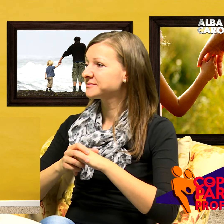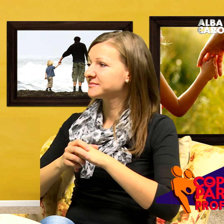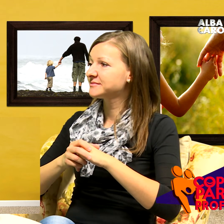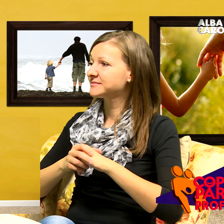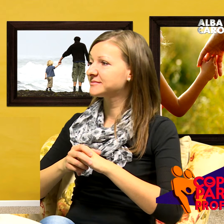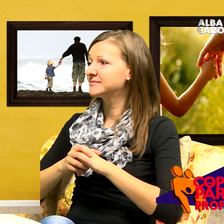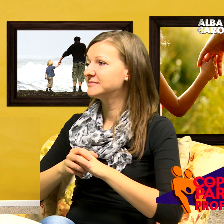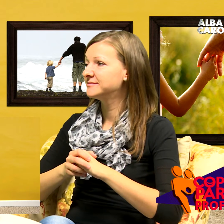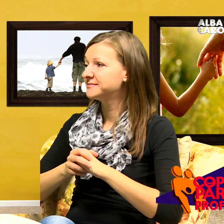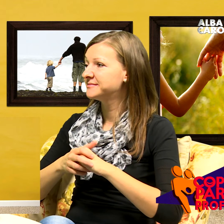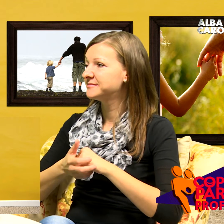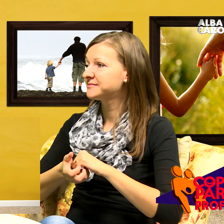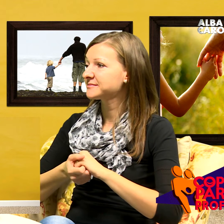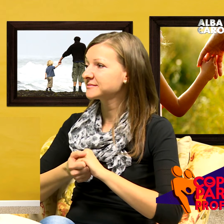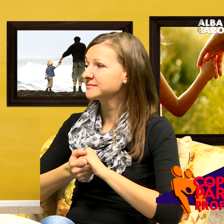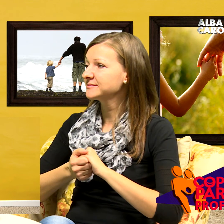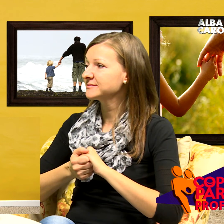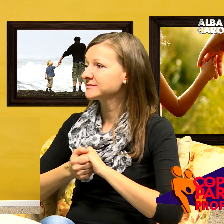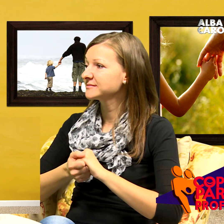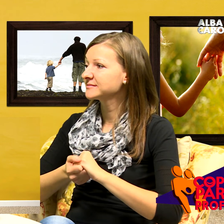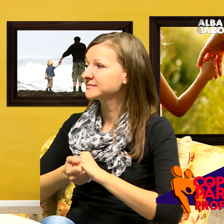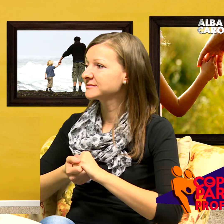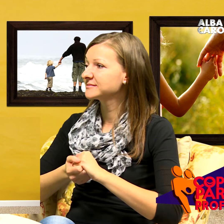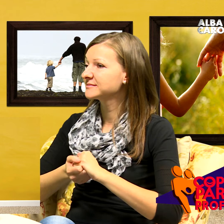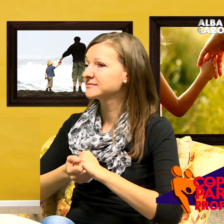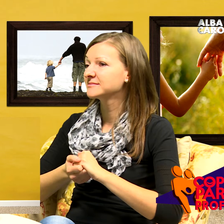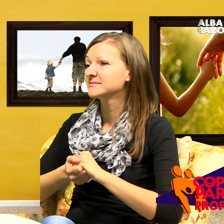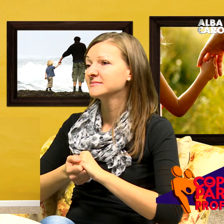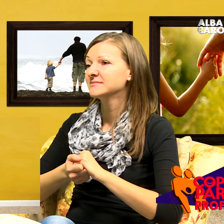știu eu, să scoată niște sunete, să pățească ceva.